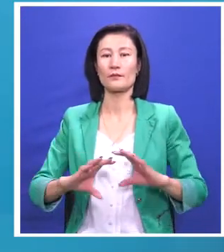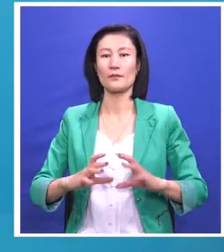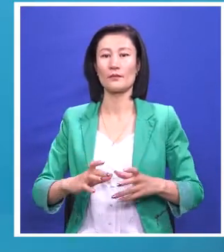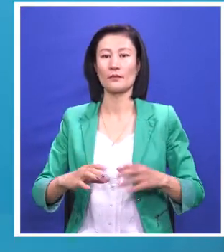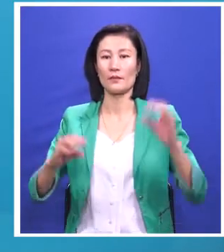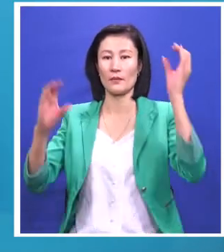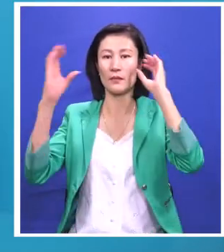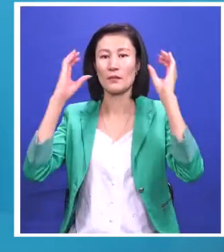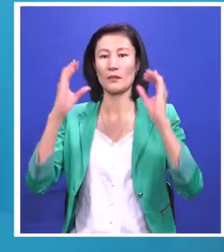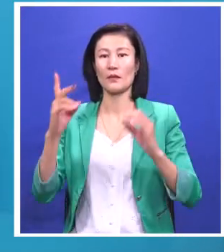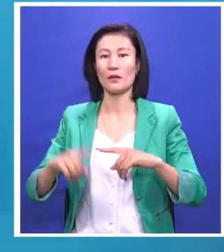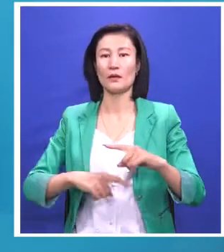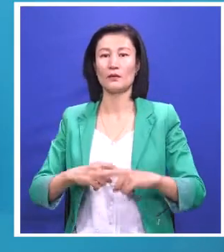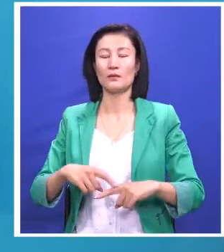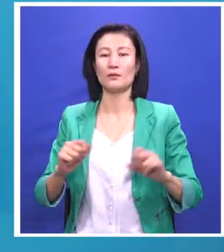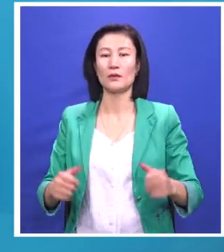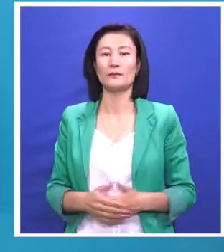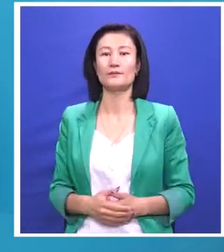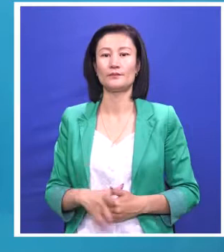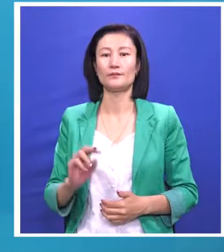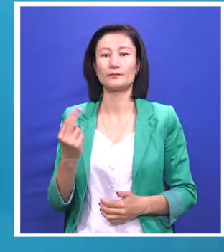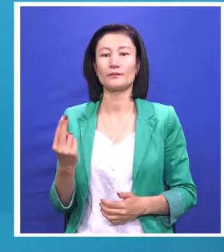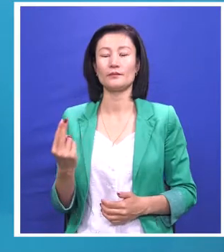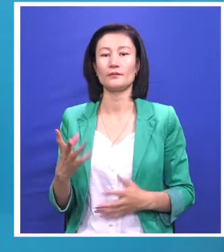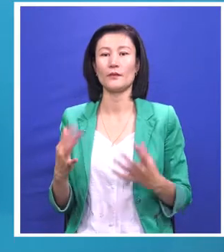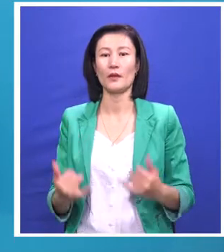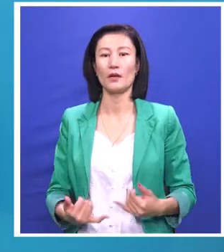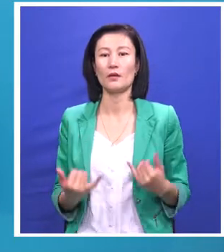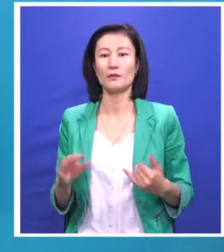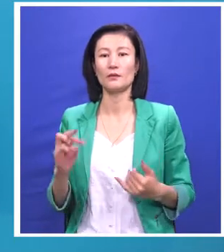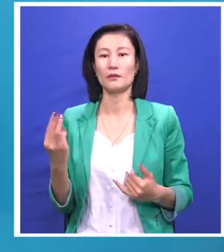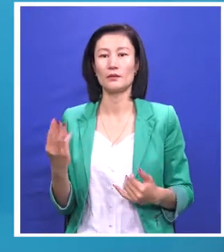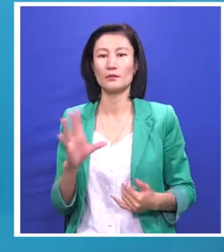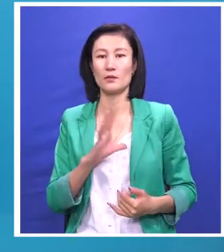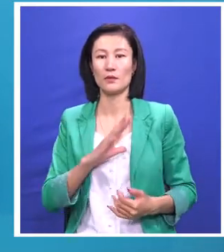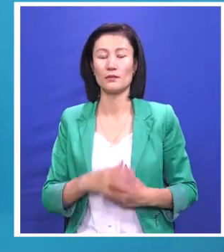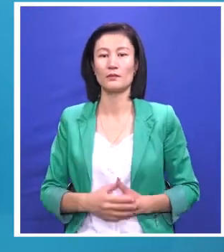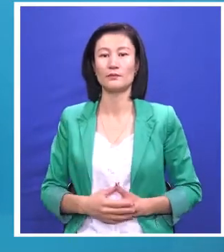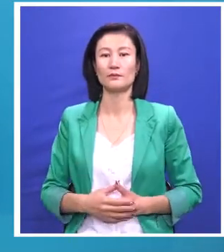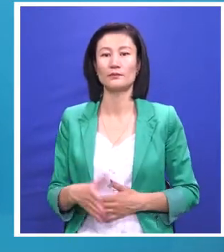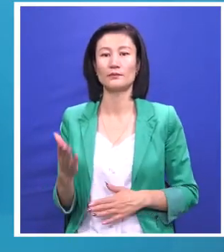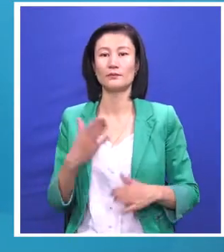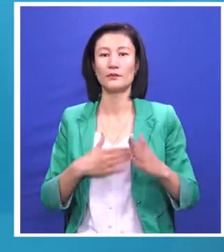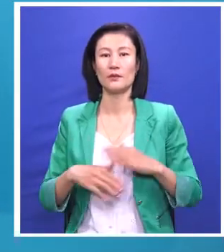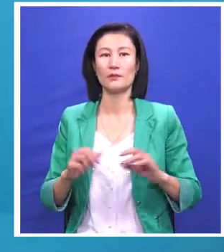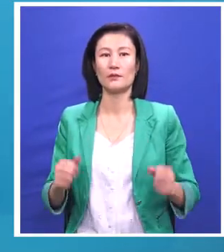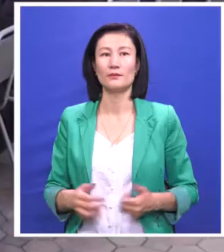ірге тасқын қалап бұғанасын қатайтқан. Лайықты азаматқа лайықты орнынан ескерткіш бұйырғаны көпшілікті қуантты.